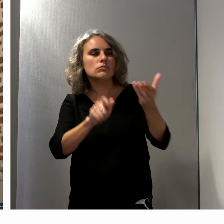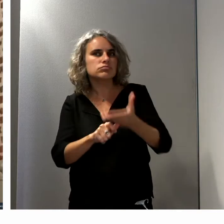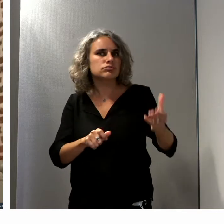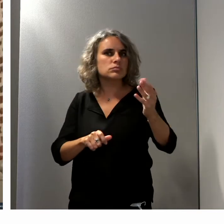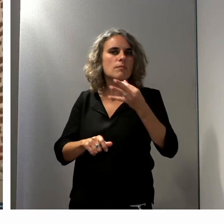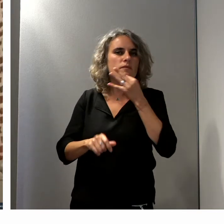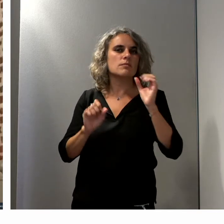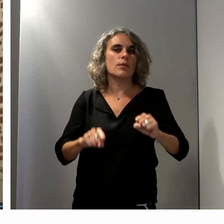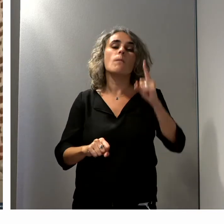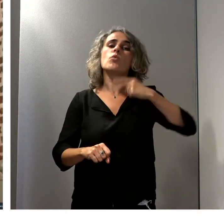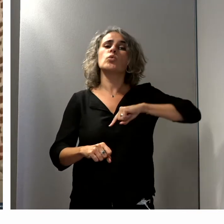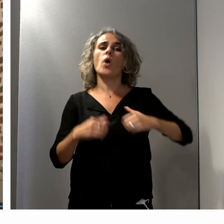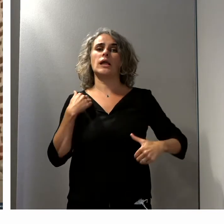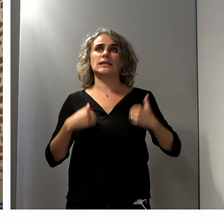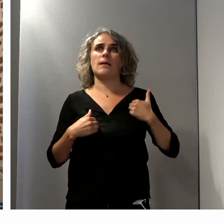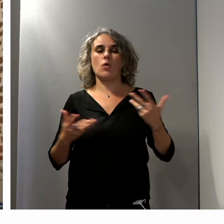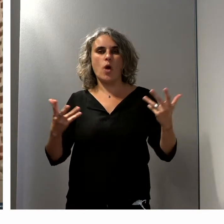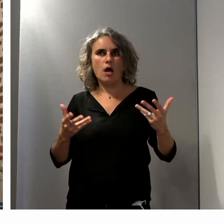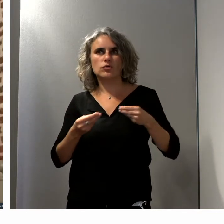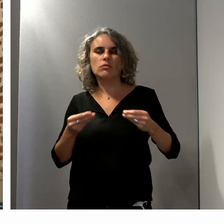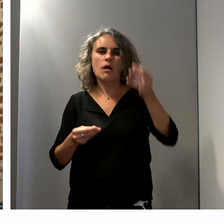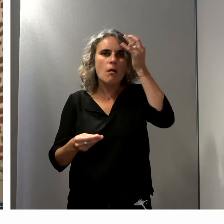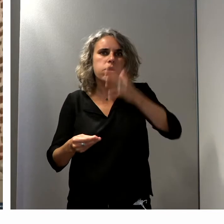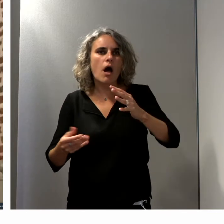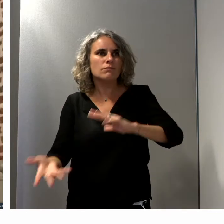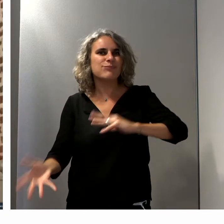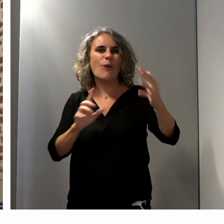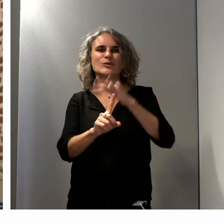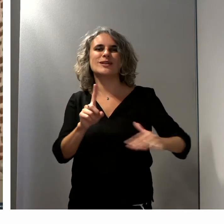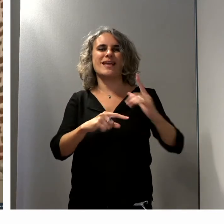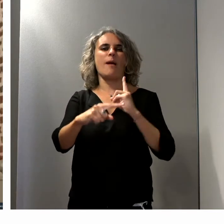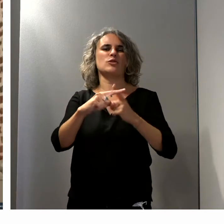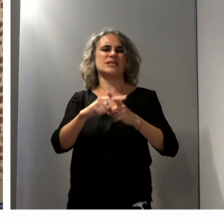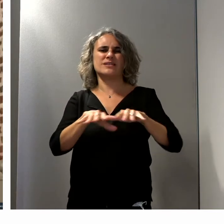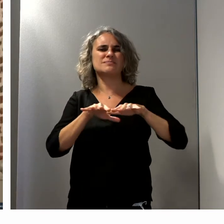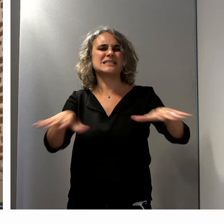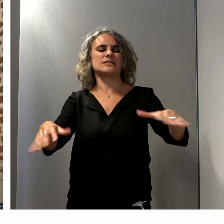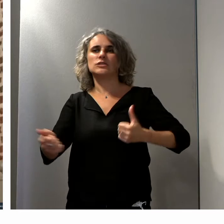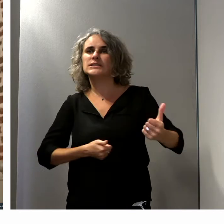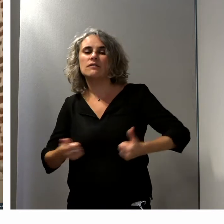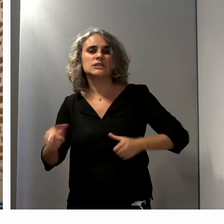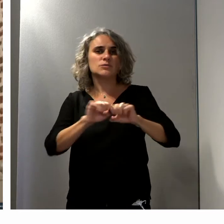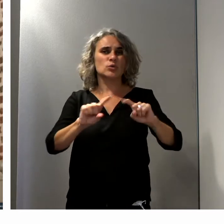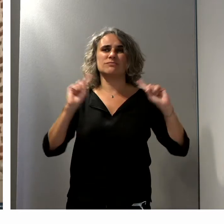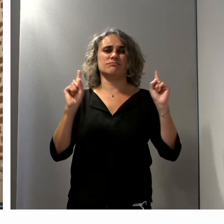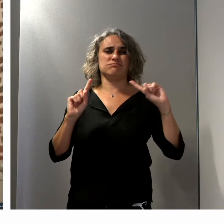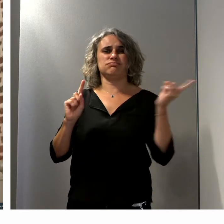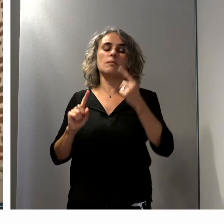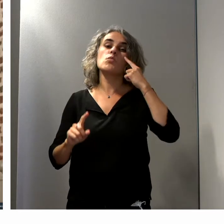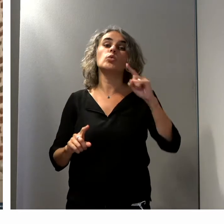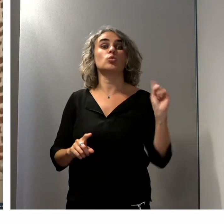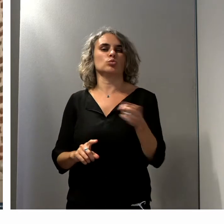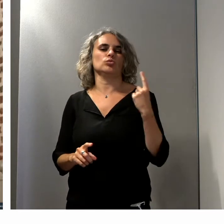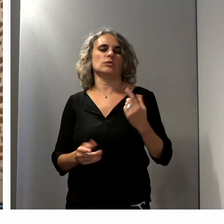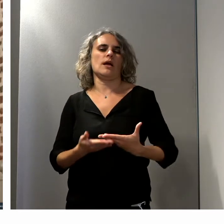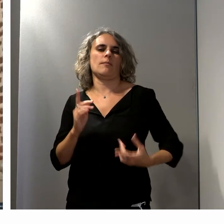que chez nous, le handicap, il est perçu comme un levier d'innovation et de transformation positive des services et des produits qui sont diffusés à tous les citoyens. Et